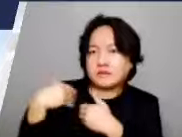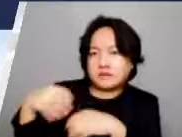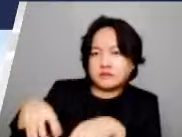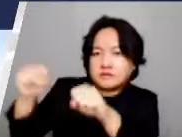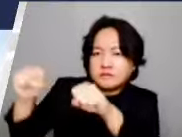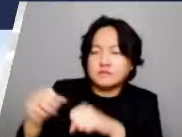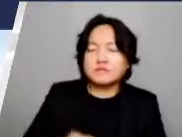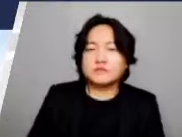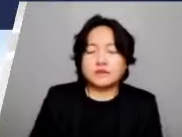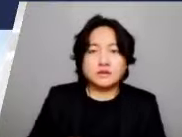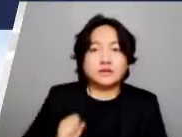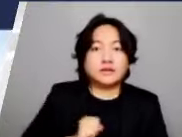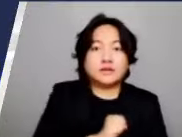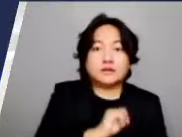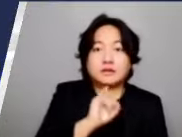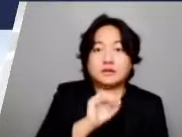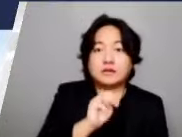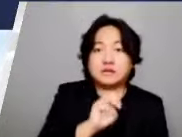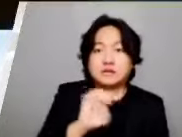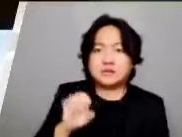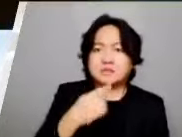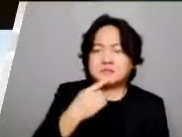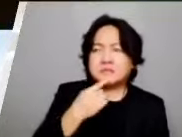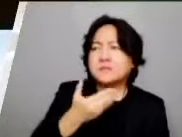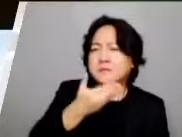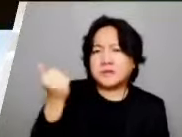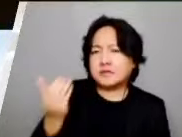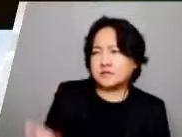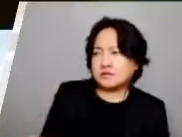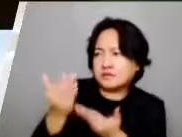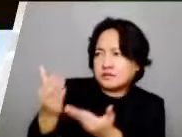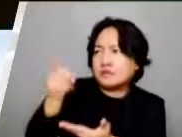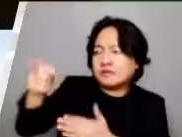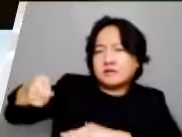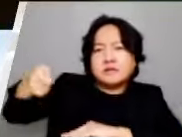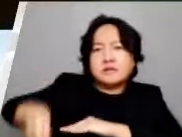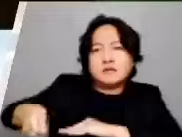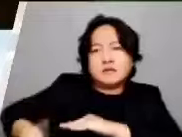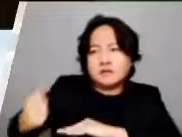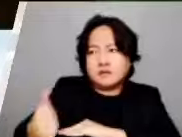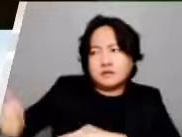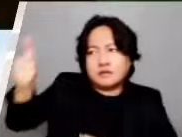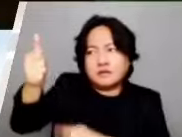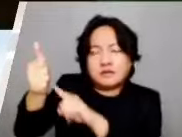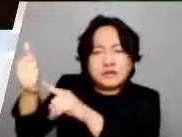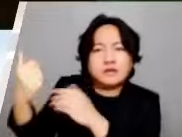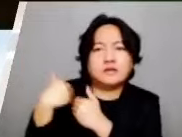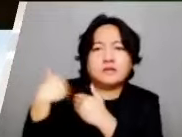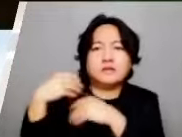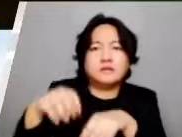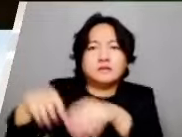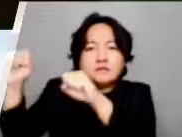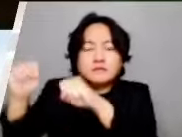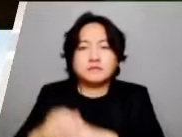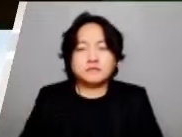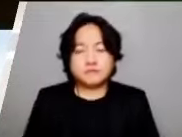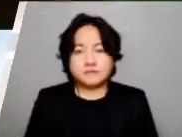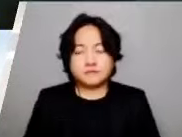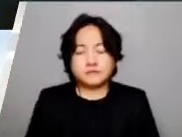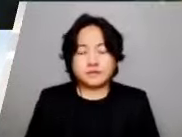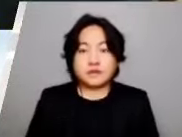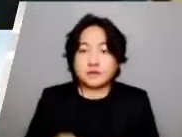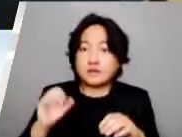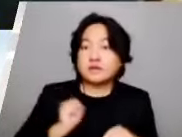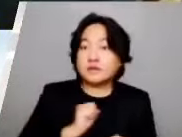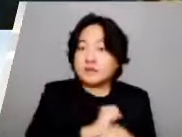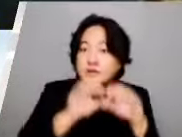ang usapan. Tingin ni Senate President Cheese Escudero, hindi magandang ideya na manguna sa imbestigasyon ni De La Rosa na